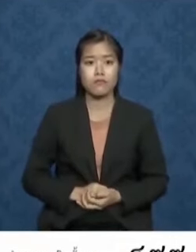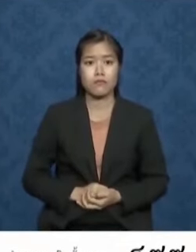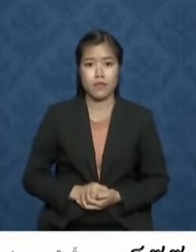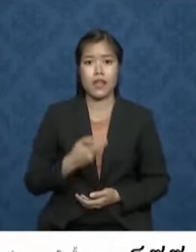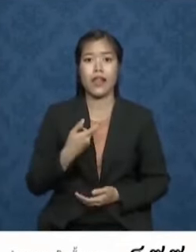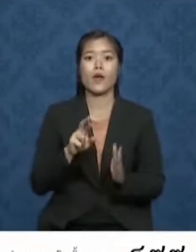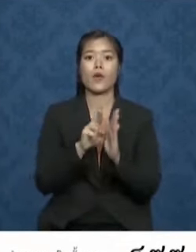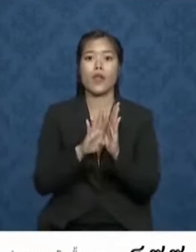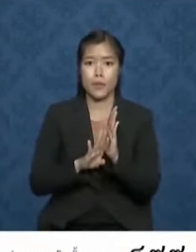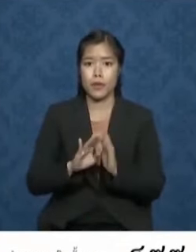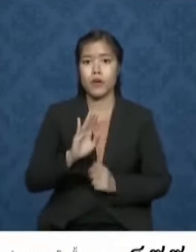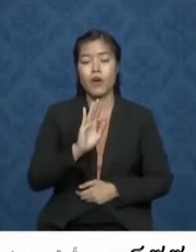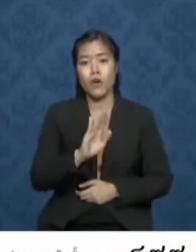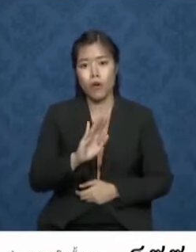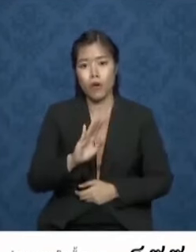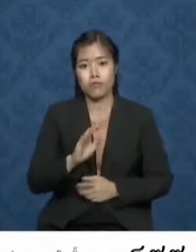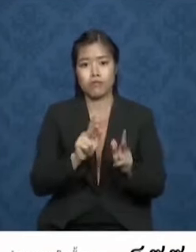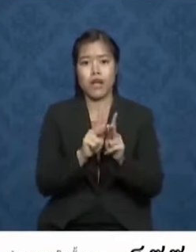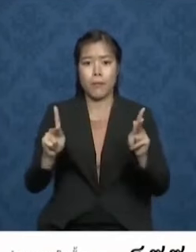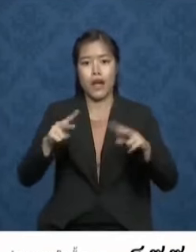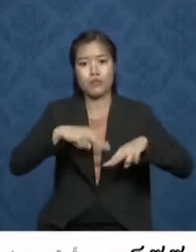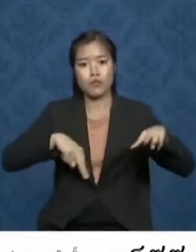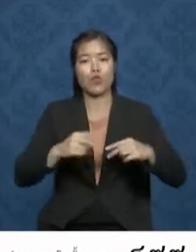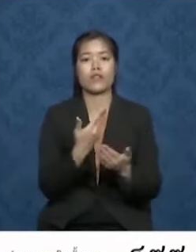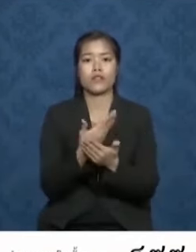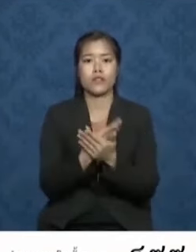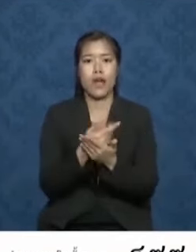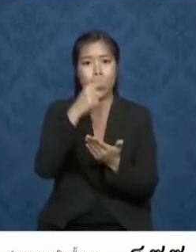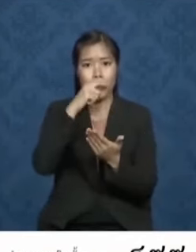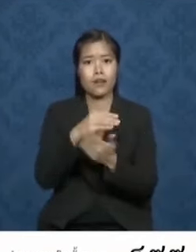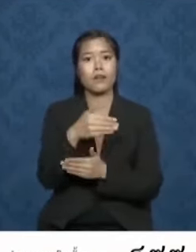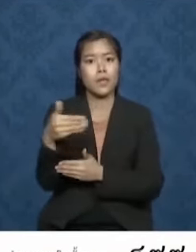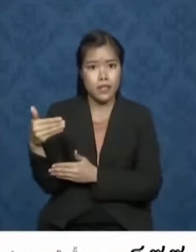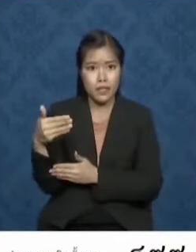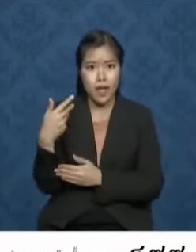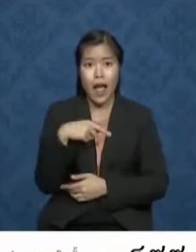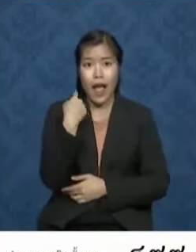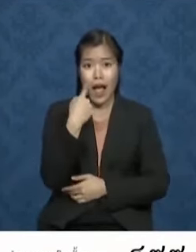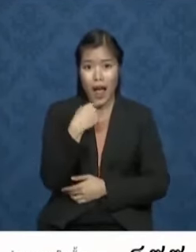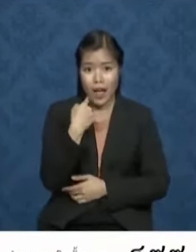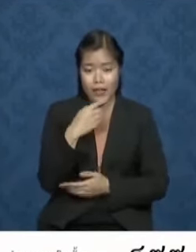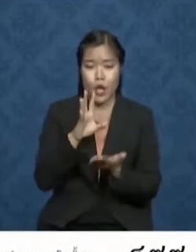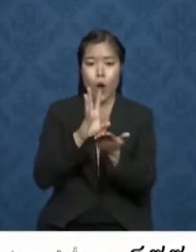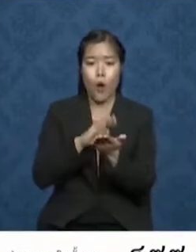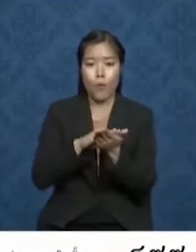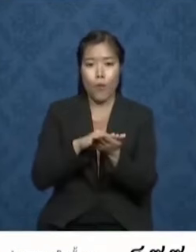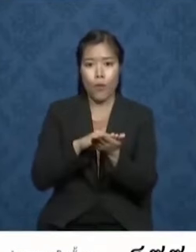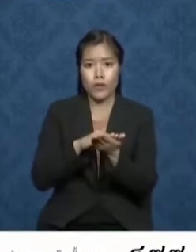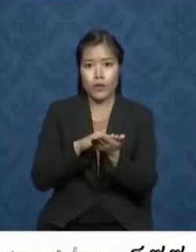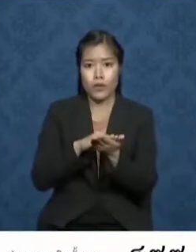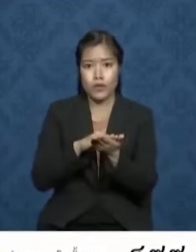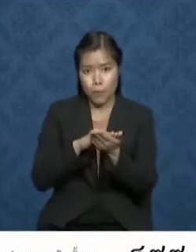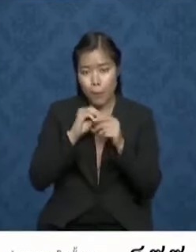ระเบียบคณะกรรมการการตรวจเงินแผ่นดินมีกฎหมายปิดปากเขี่ยนล็อเอาไว้ว่าผู้ใดเปิดเผยข้อมูลจากการตรวจสอบเงิน